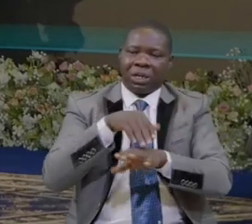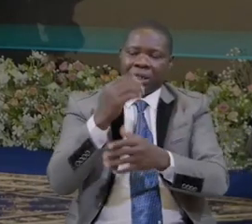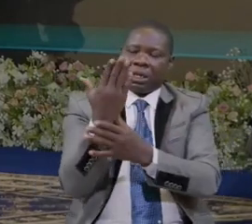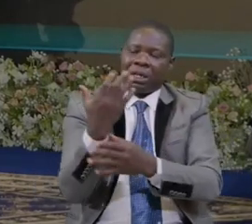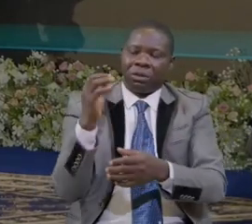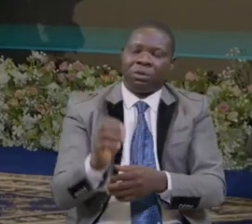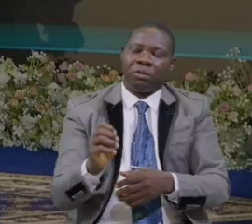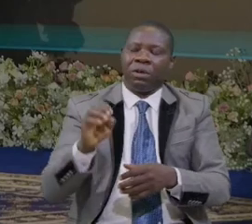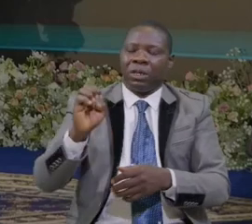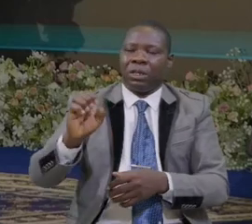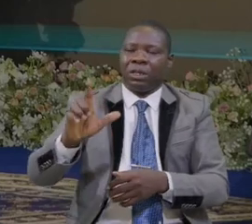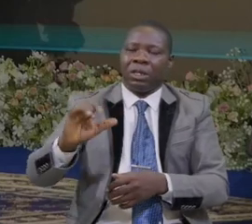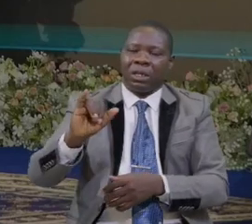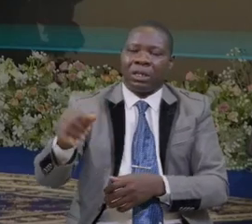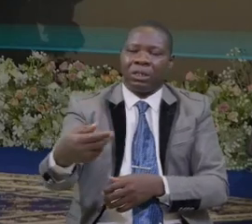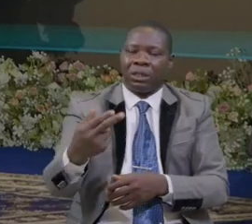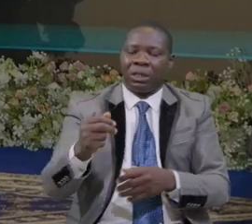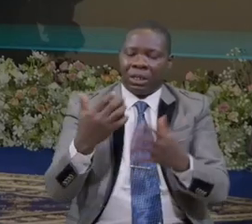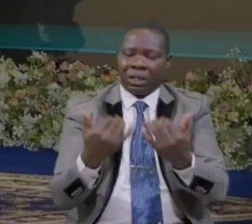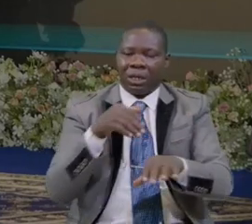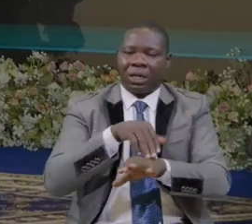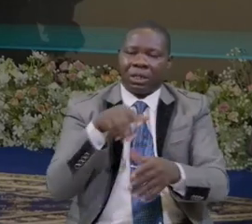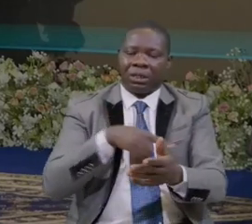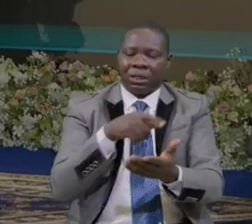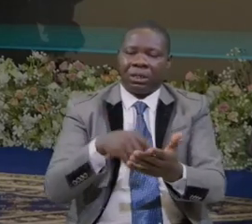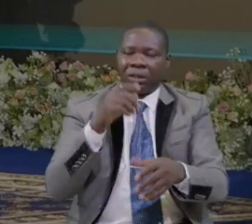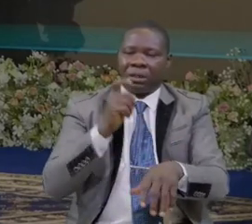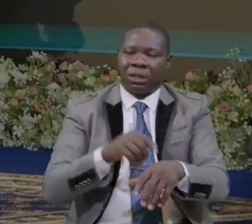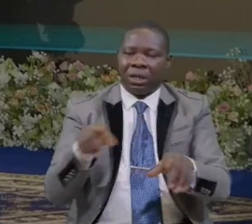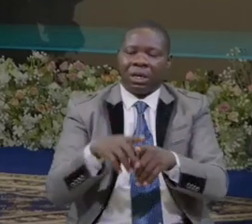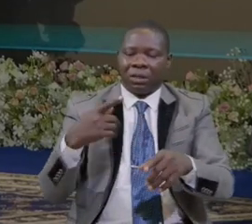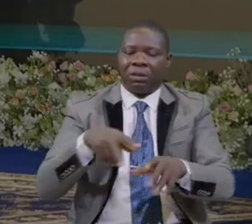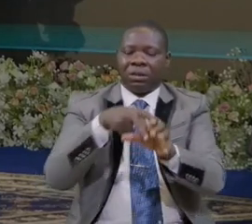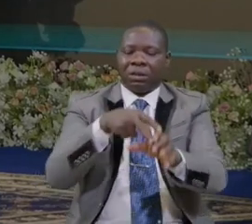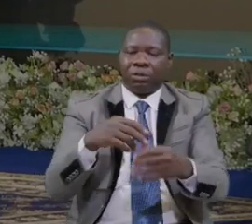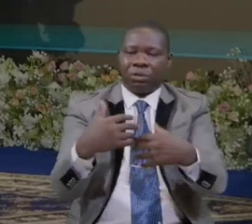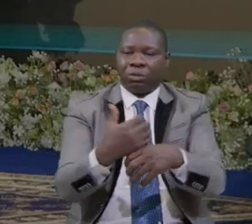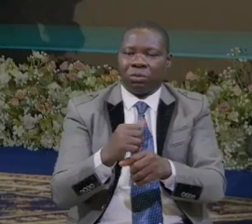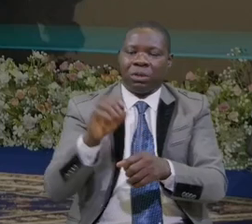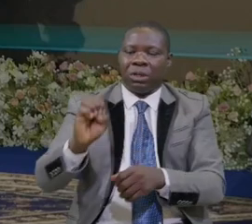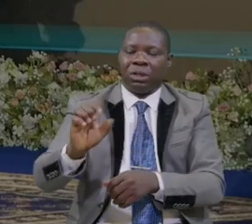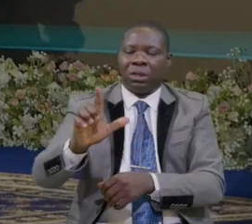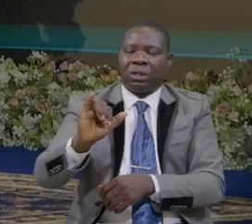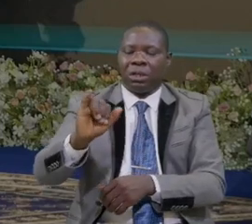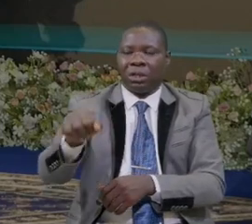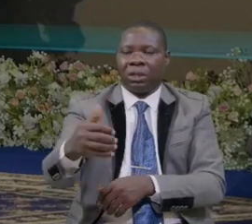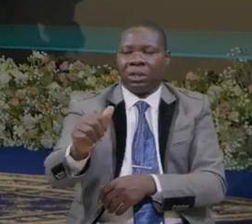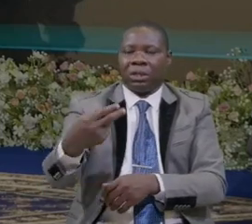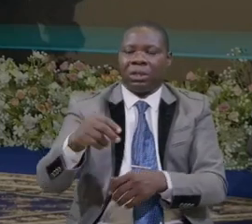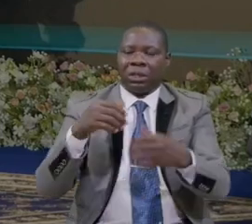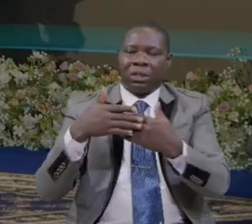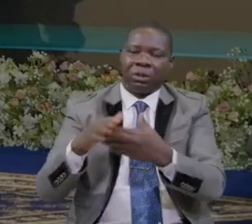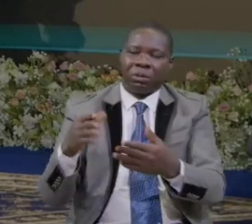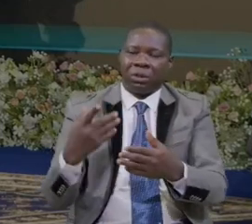les chars l'ont enlevé, le manteau est tombé. Il n'avait pas besoin